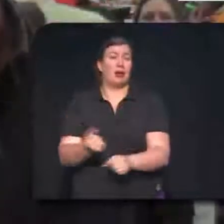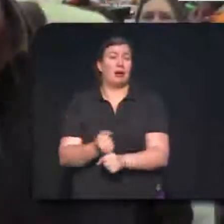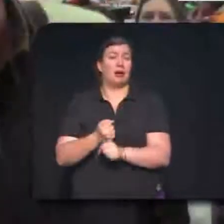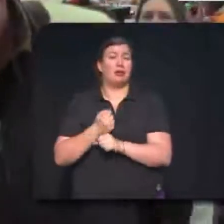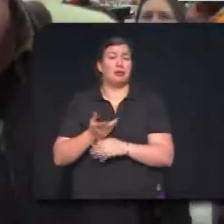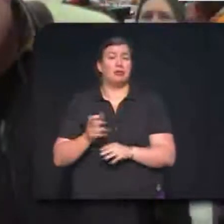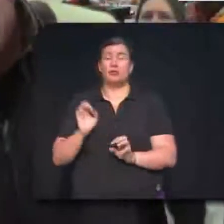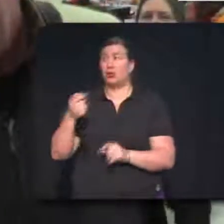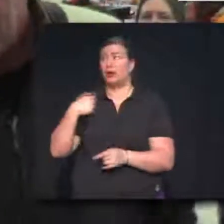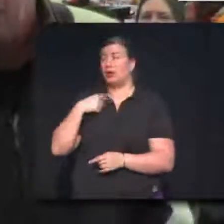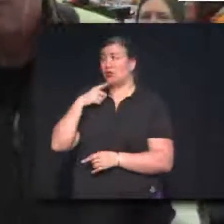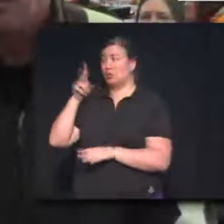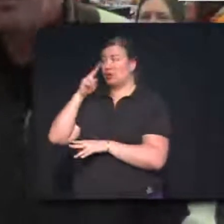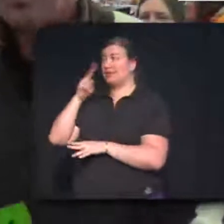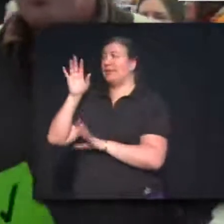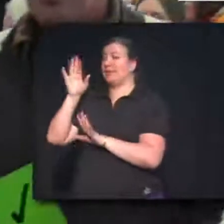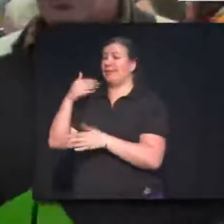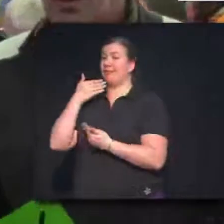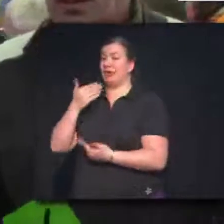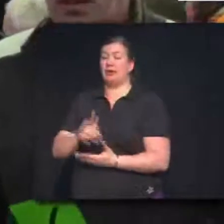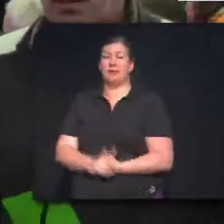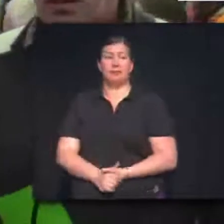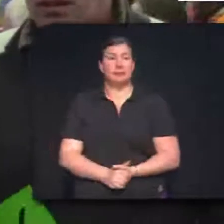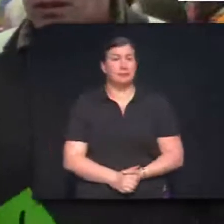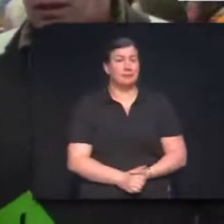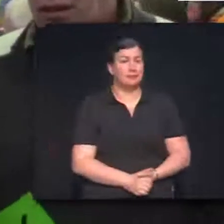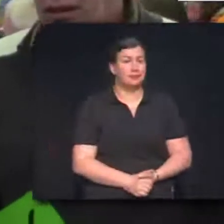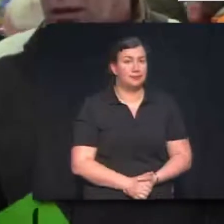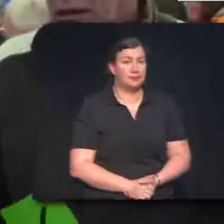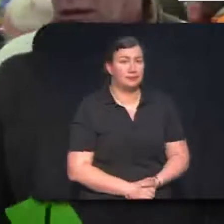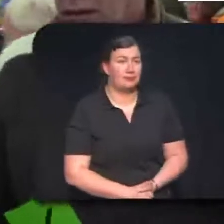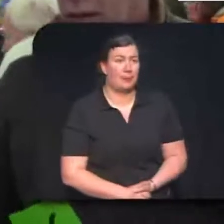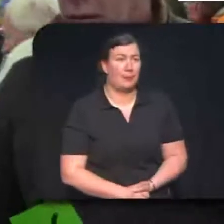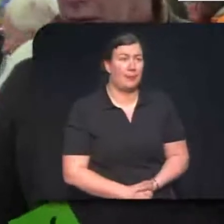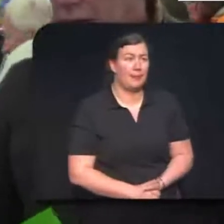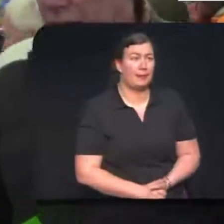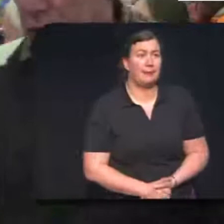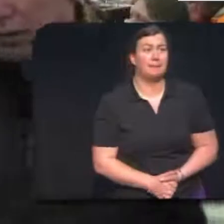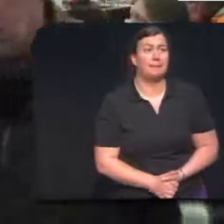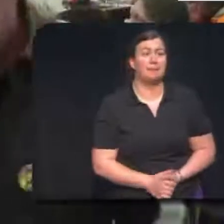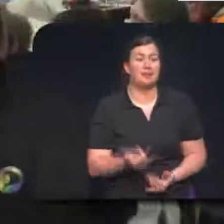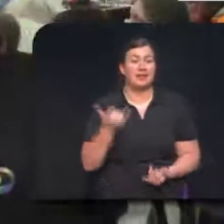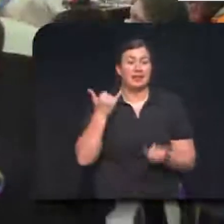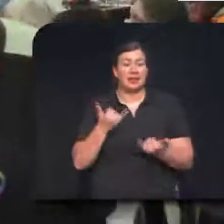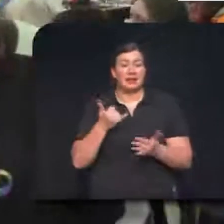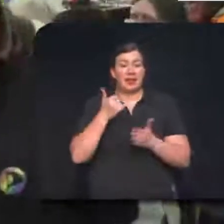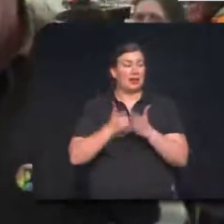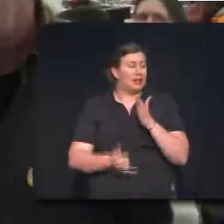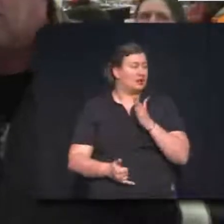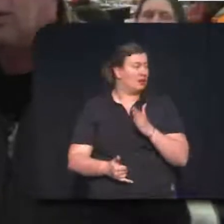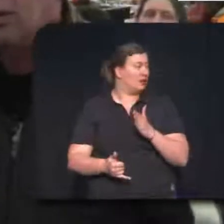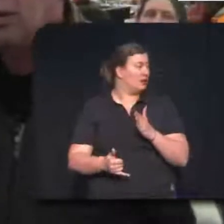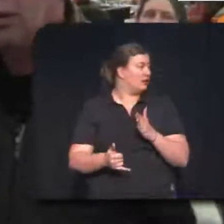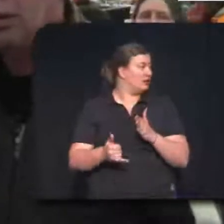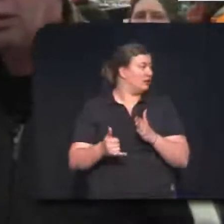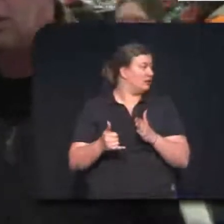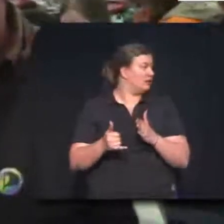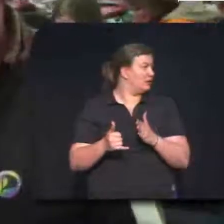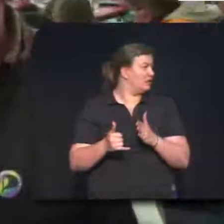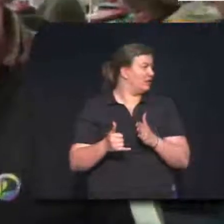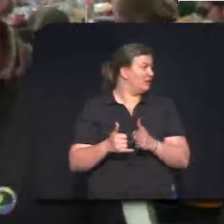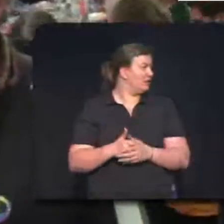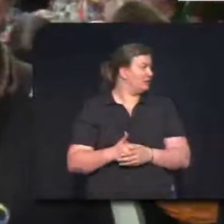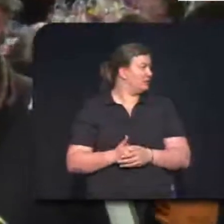alles klar wunderbar dann kämen wir jetzt zum letzten konterbeitrag den gibt es nicht dann hören wir noch einen vor als letzten